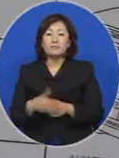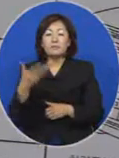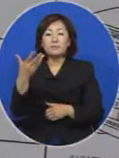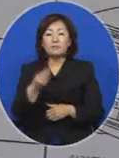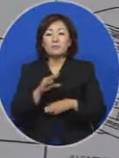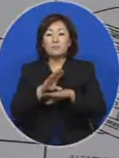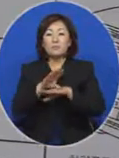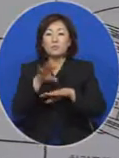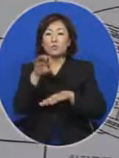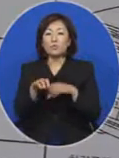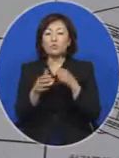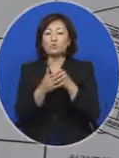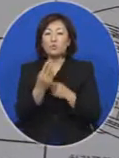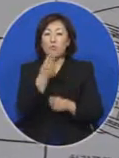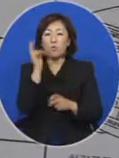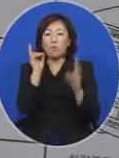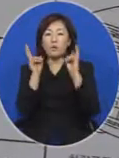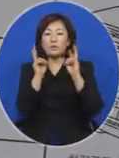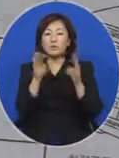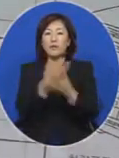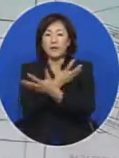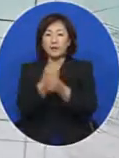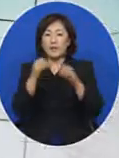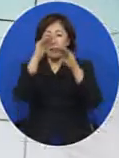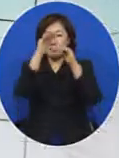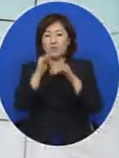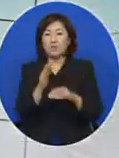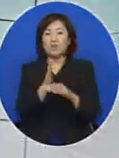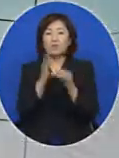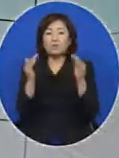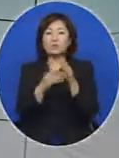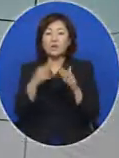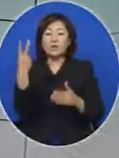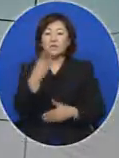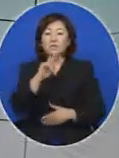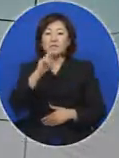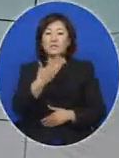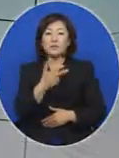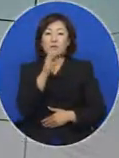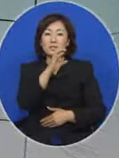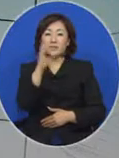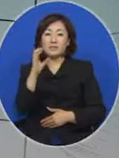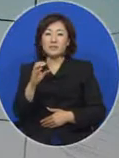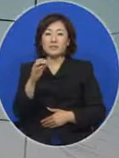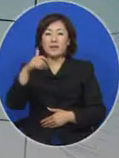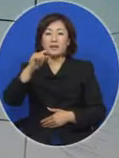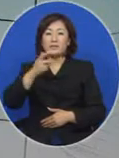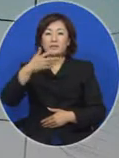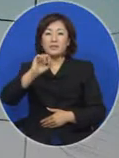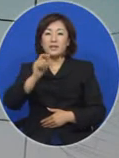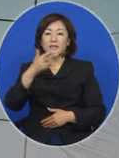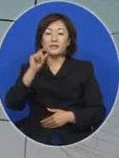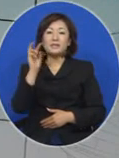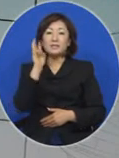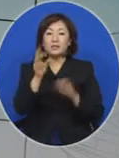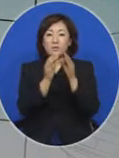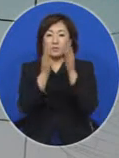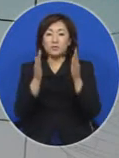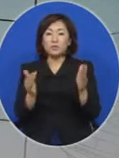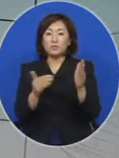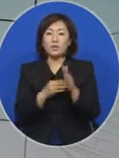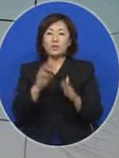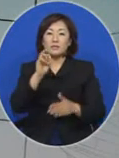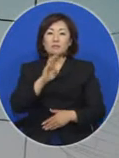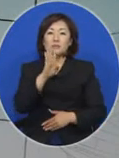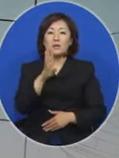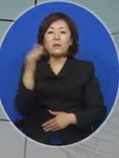렌터카 업체가 보험사에 제출한 임대차 계약서입니다. 2700cc 그랜저 TG의 사흘 렌트 비용 33만